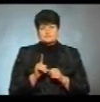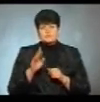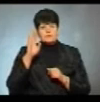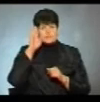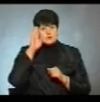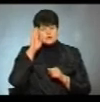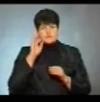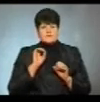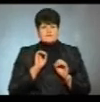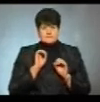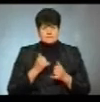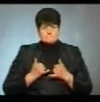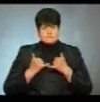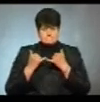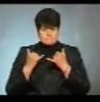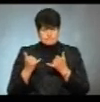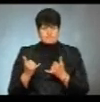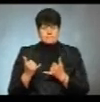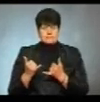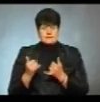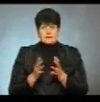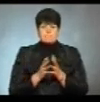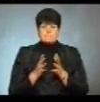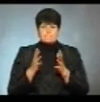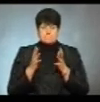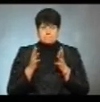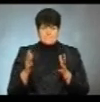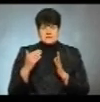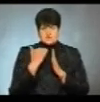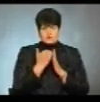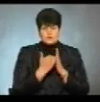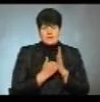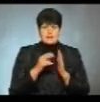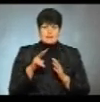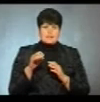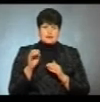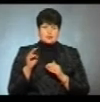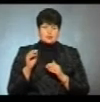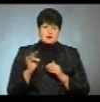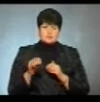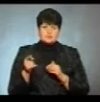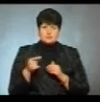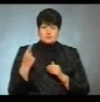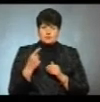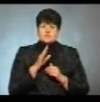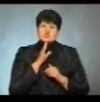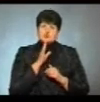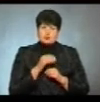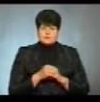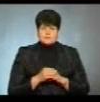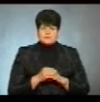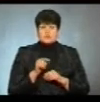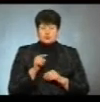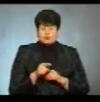чоловіки віддавали йому перевагу, але більшість в структурі електорату Тернопільської області саме жінок. І